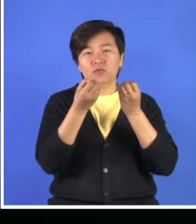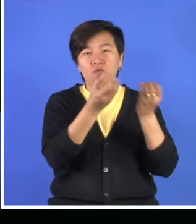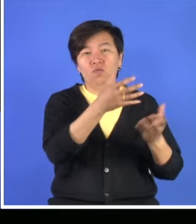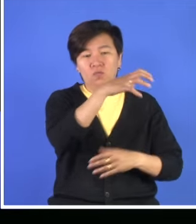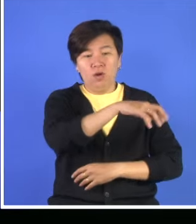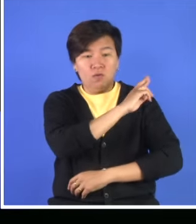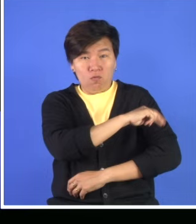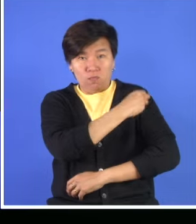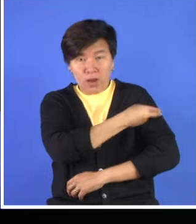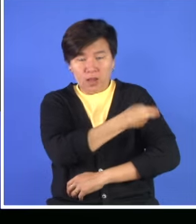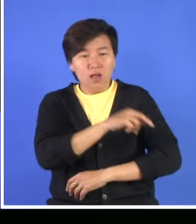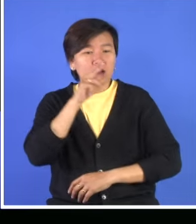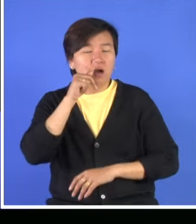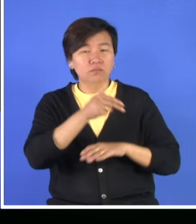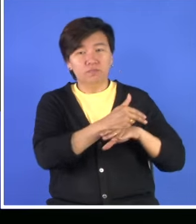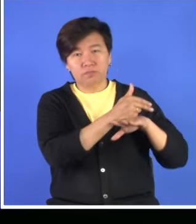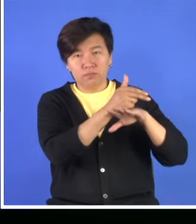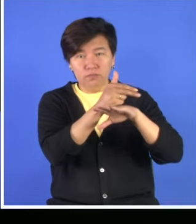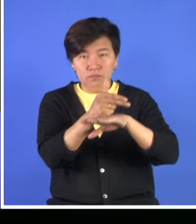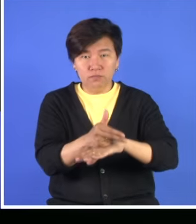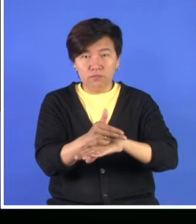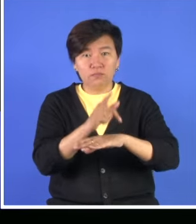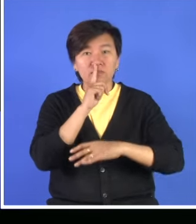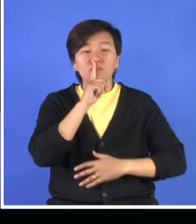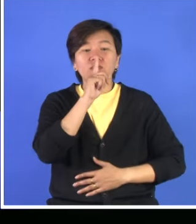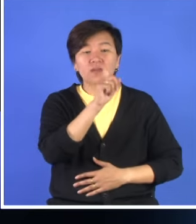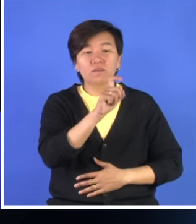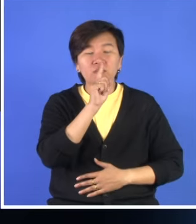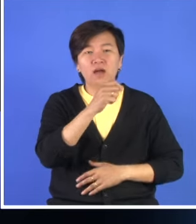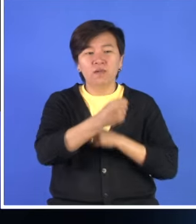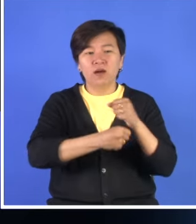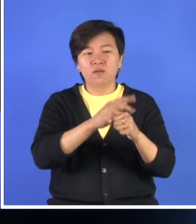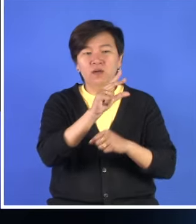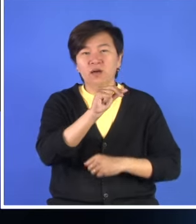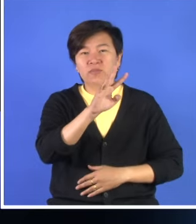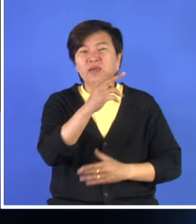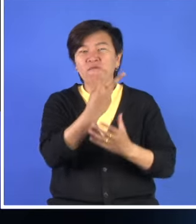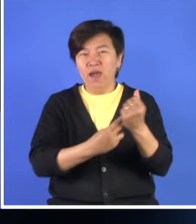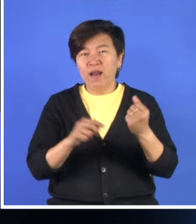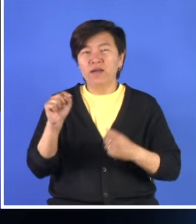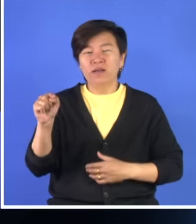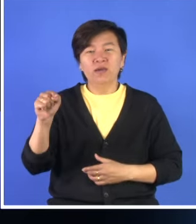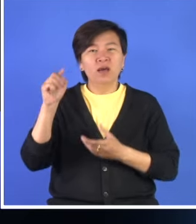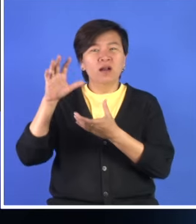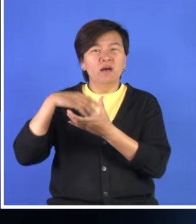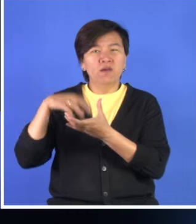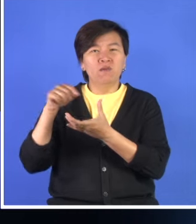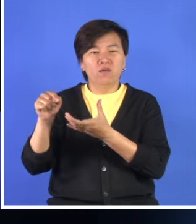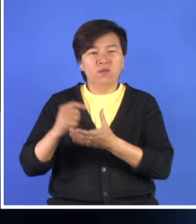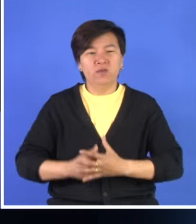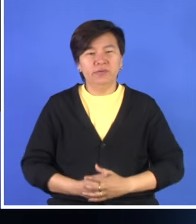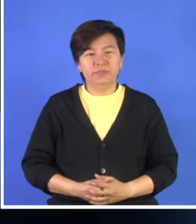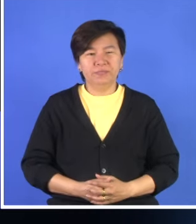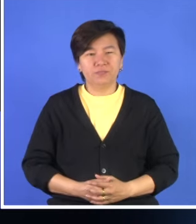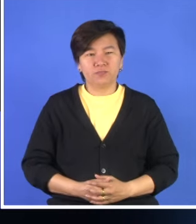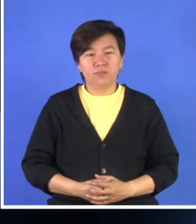ทีนี้นักข่าวก็เลยลงพื้นที่ไปถามคุณบุญยากรอายุ34ปีภรรยาของคนก่อเหตุเขาบอกว่าแฟ